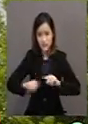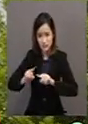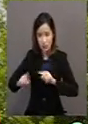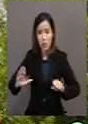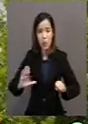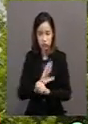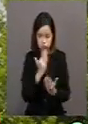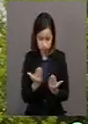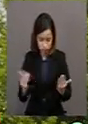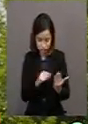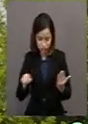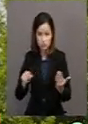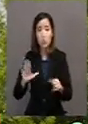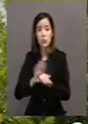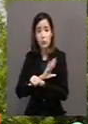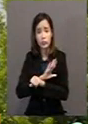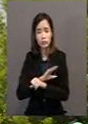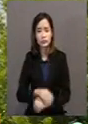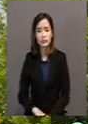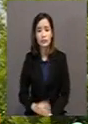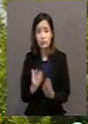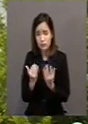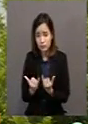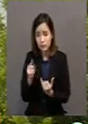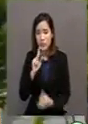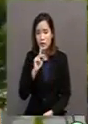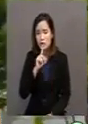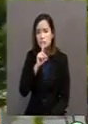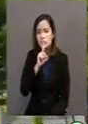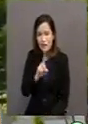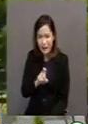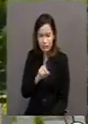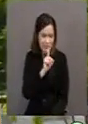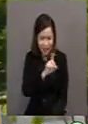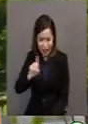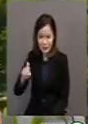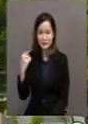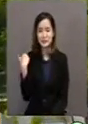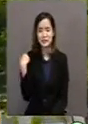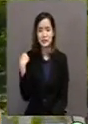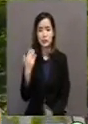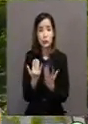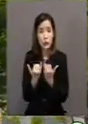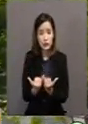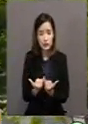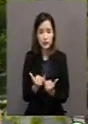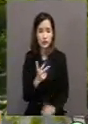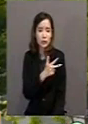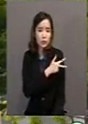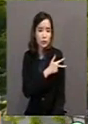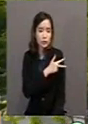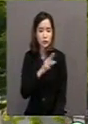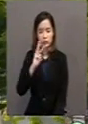ครับครับเรื่องของกรณีนี้นะครับนักข่าวก็เอาไปถามแทบจะทุกส่วนนะครับแล้ววันนี้ดร